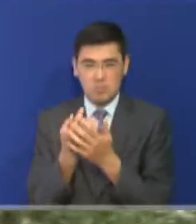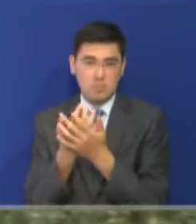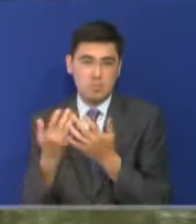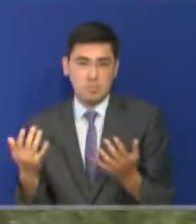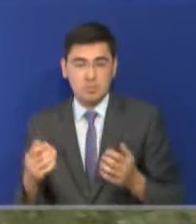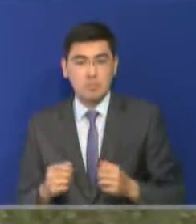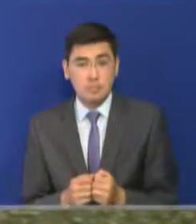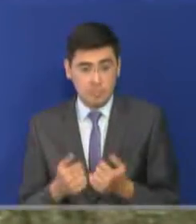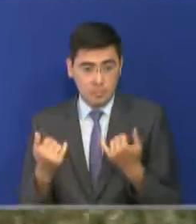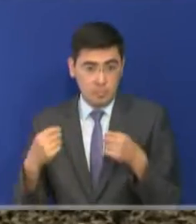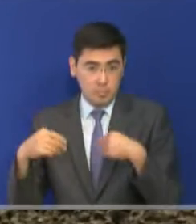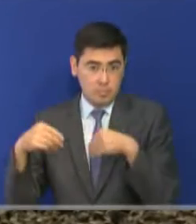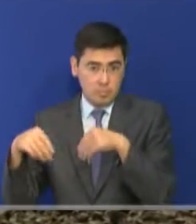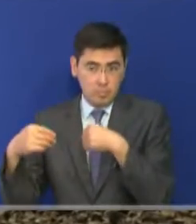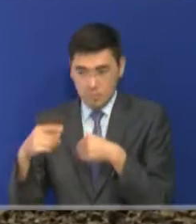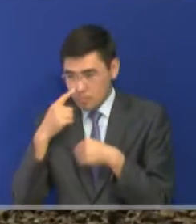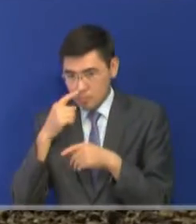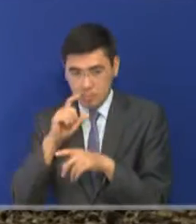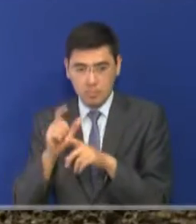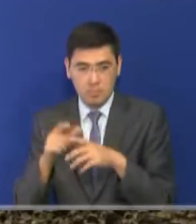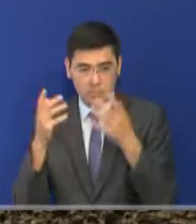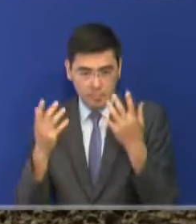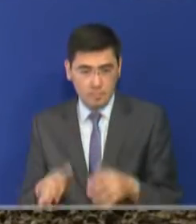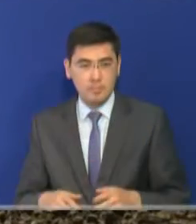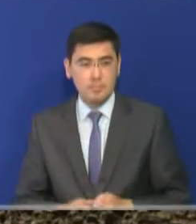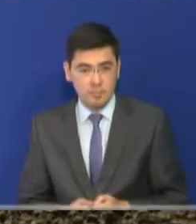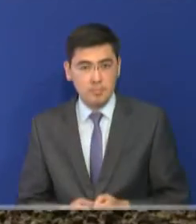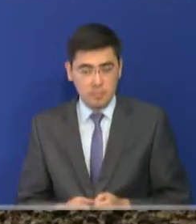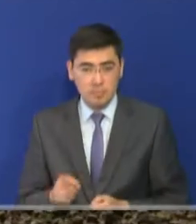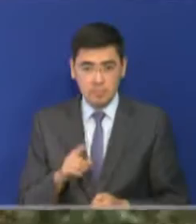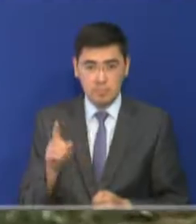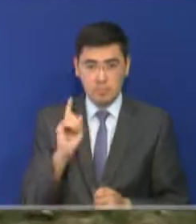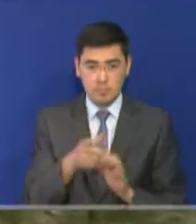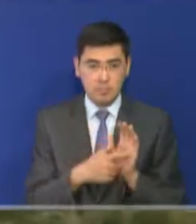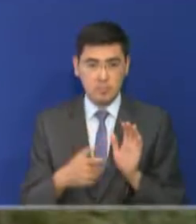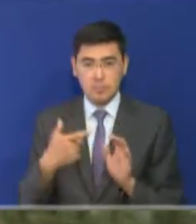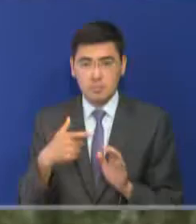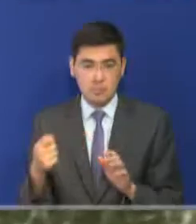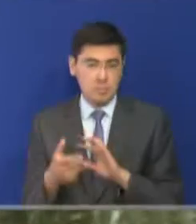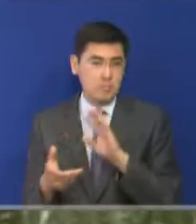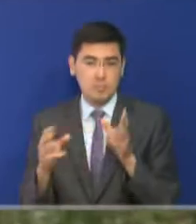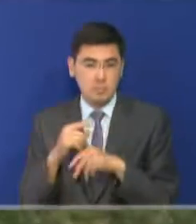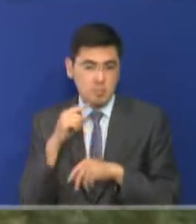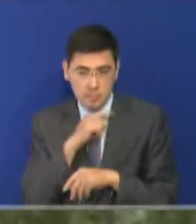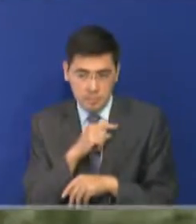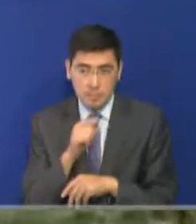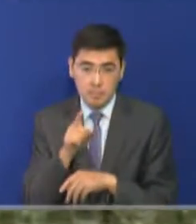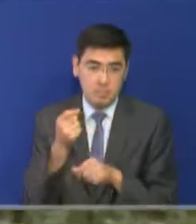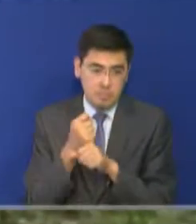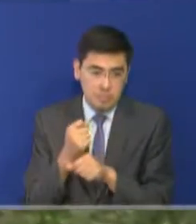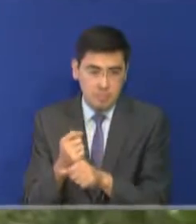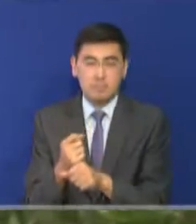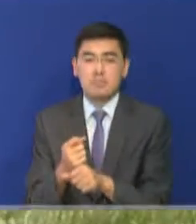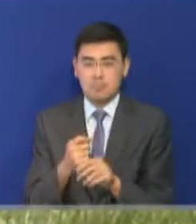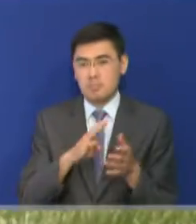хозяйстве полностью завершены. В товариществе есть орошаемые земли общей площадью 1700 гектаров. Все работы ведутся согласно графику. В